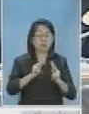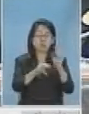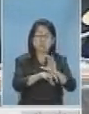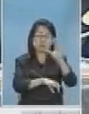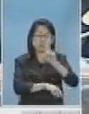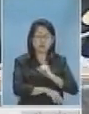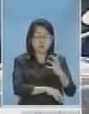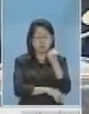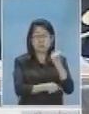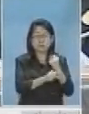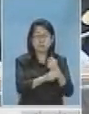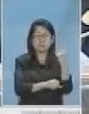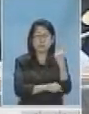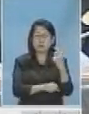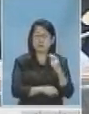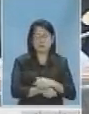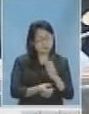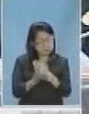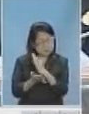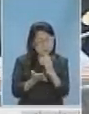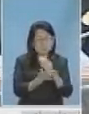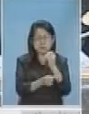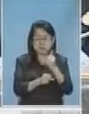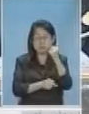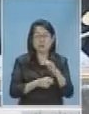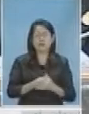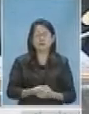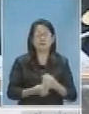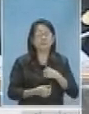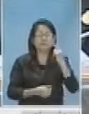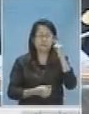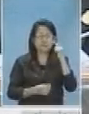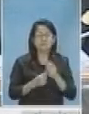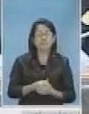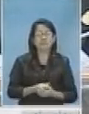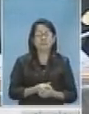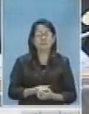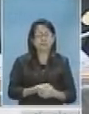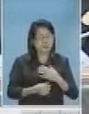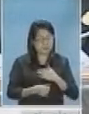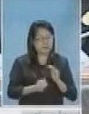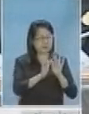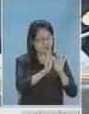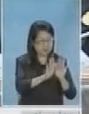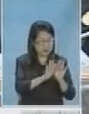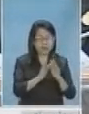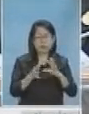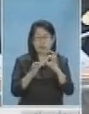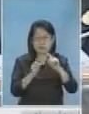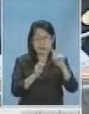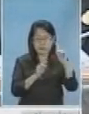ได้อย่างนี้เป็นต้นนะครับท่านประธานเพราะฉะนั้นตรงนี้ประเด็นที่ผมอยากจะกราบเรียนในเรื่องแรกก็